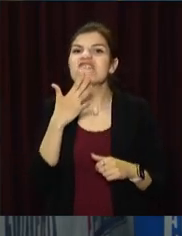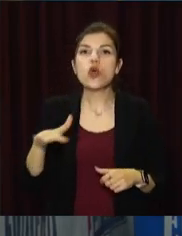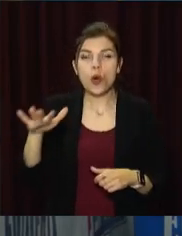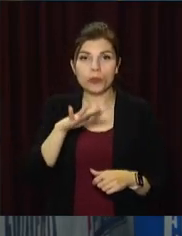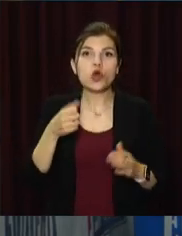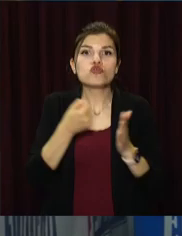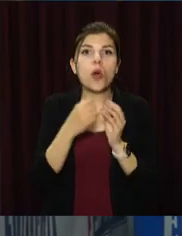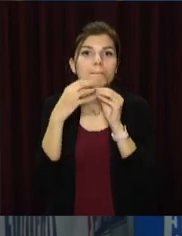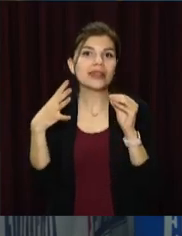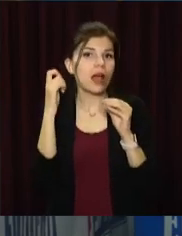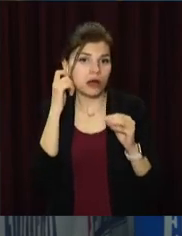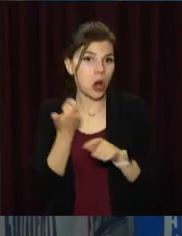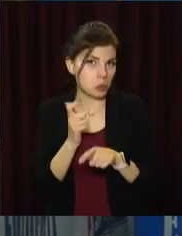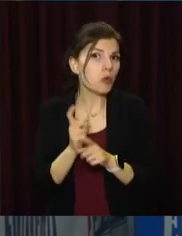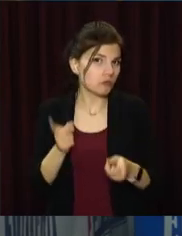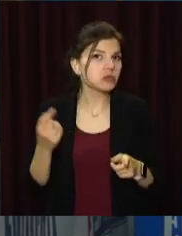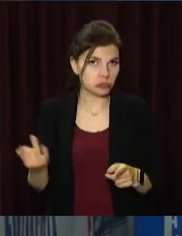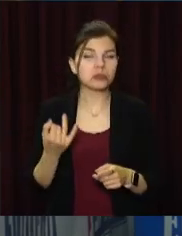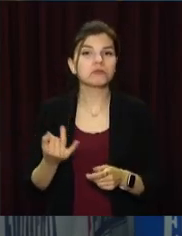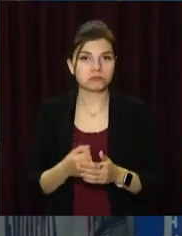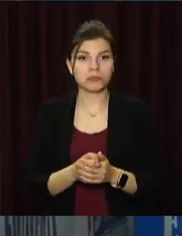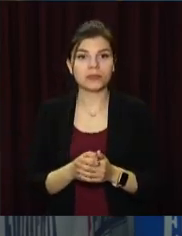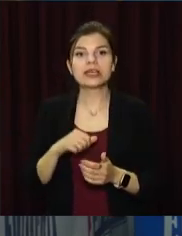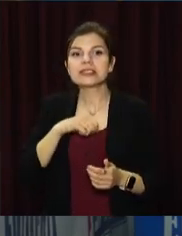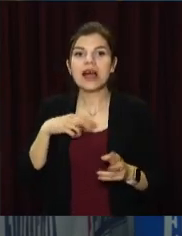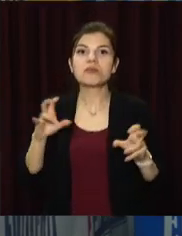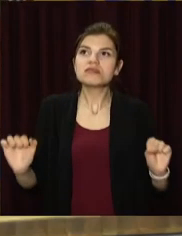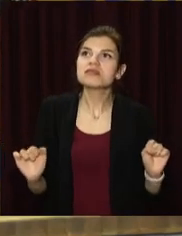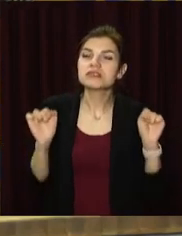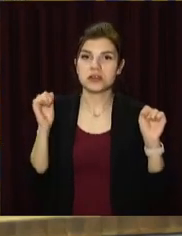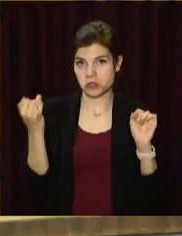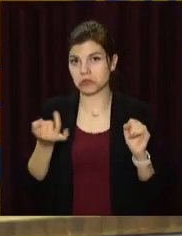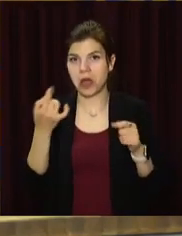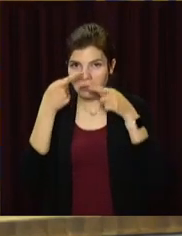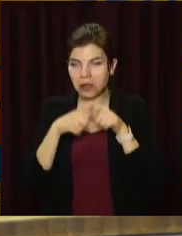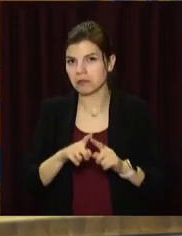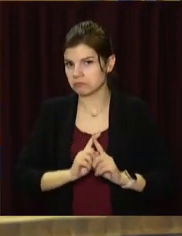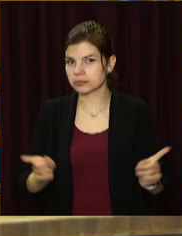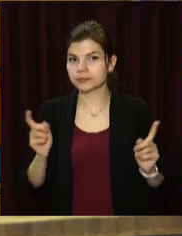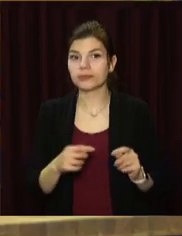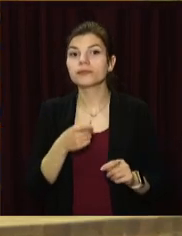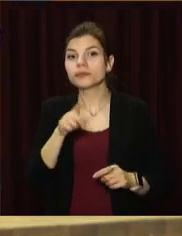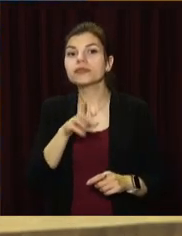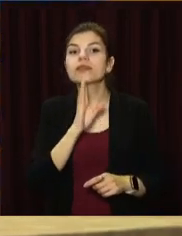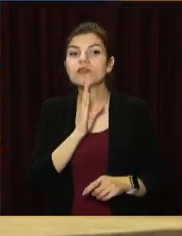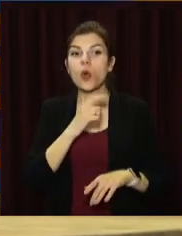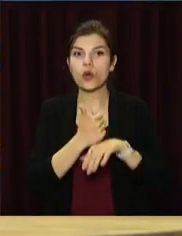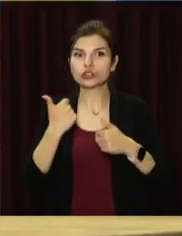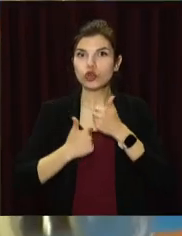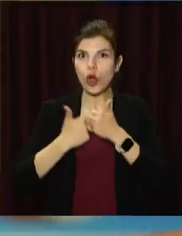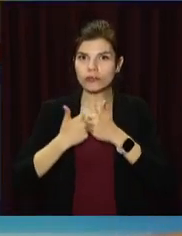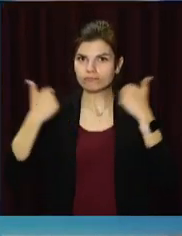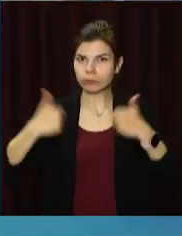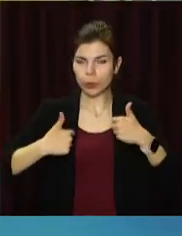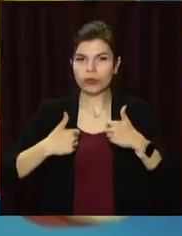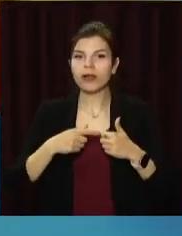до 15 років. Це дуже цікаво, сам процес піднімати штангу. А так налаштовується на свою спробу головна конкурентка Дарини